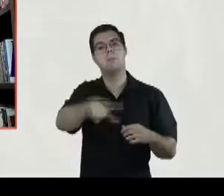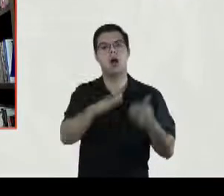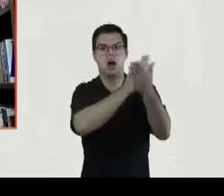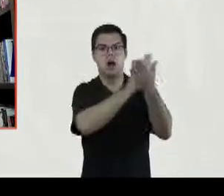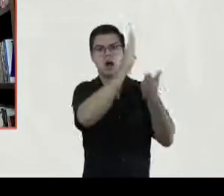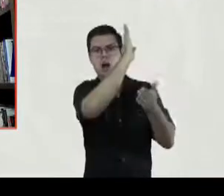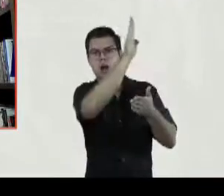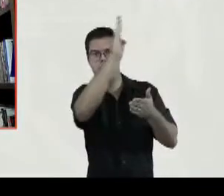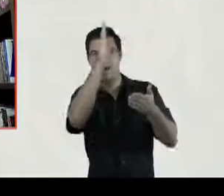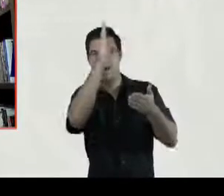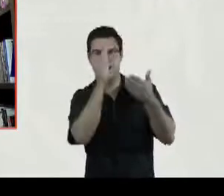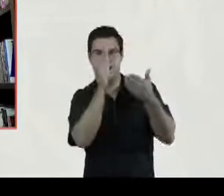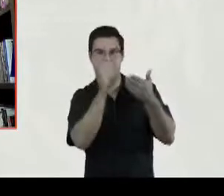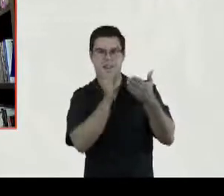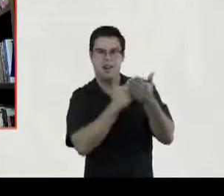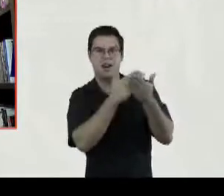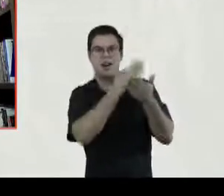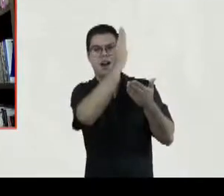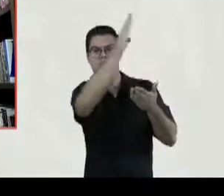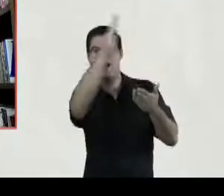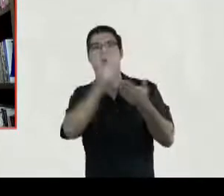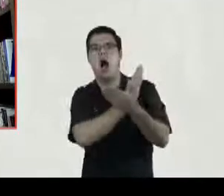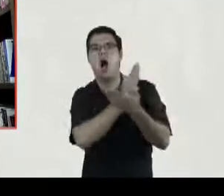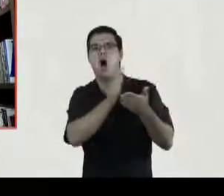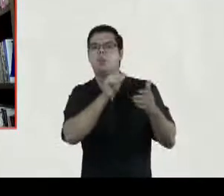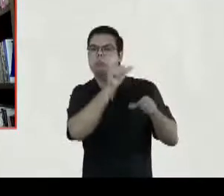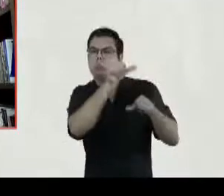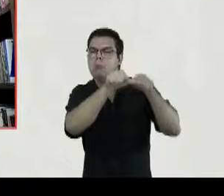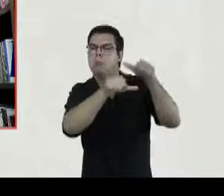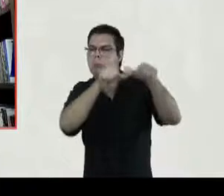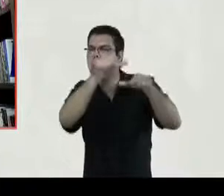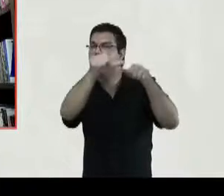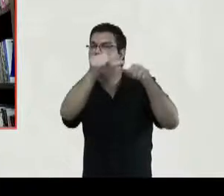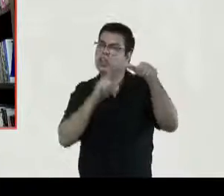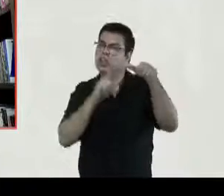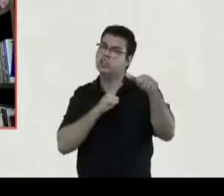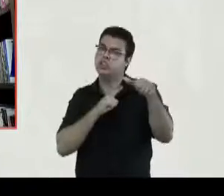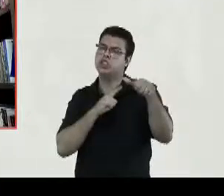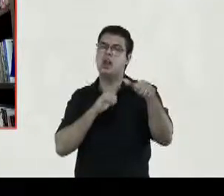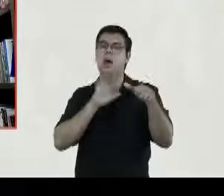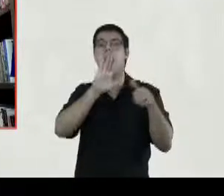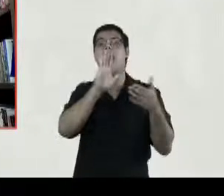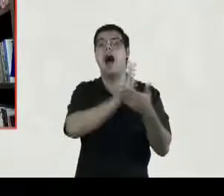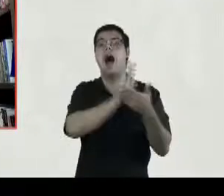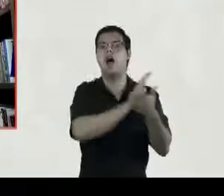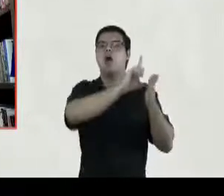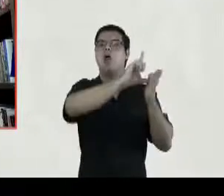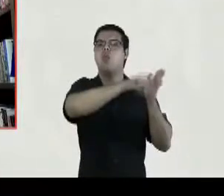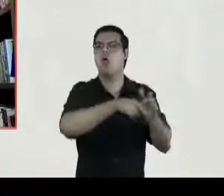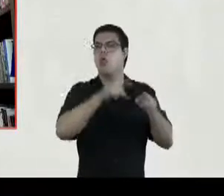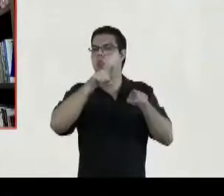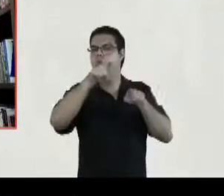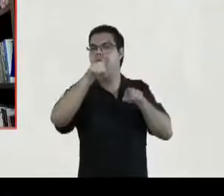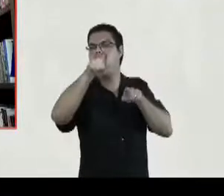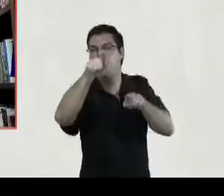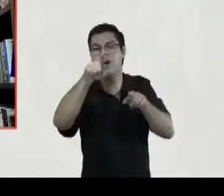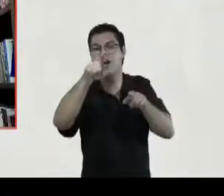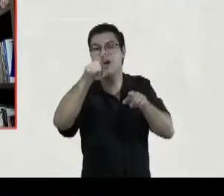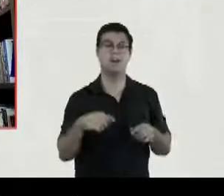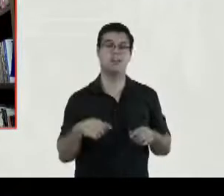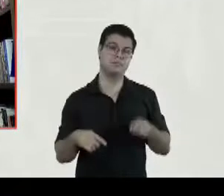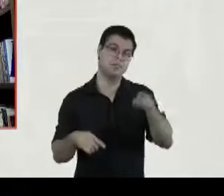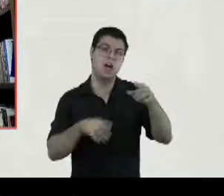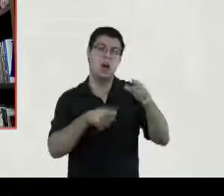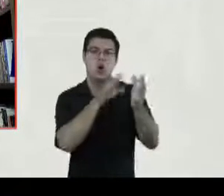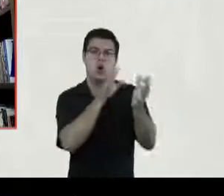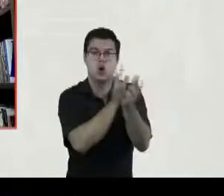deux et d'autres ont du retard. Donc, je dis toujours aux étudiants que s'ils cherchent un livre du début du XXe siècle qui